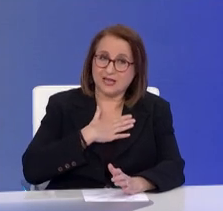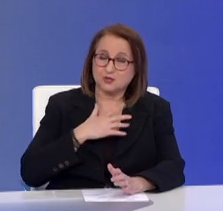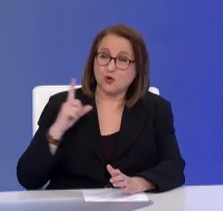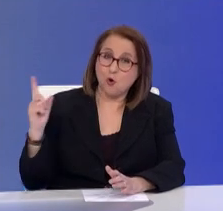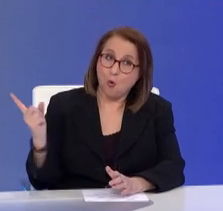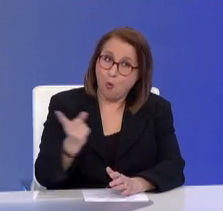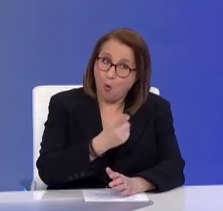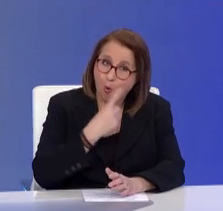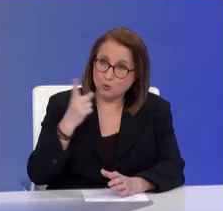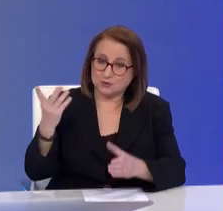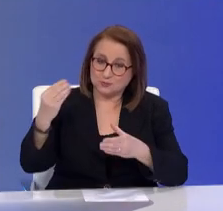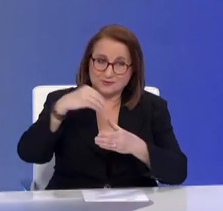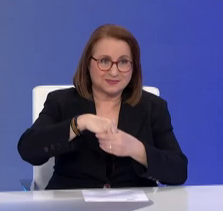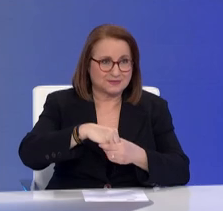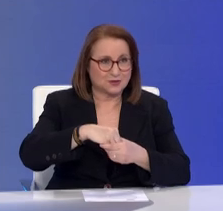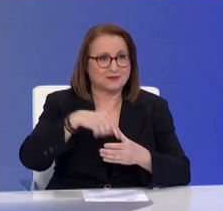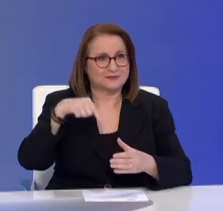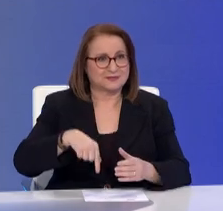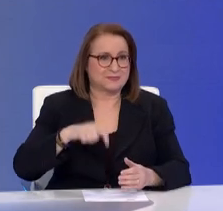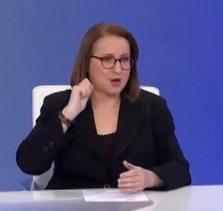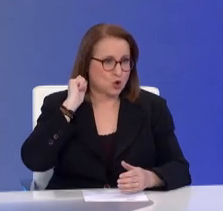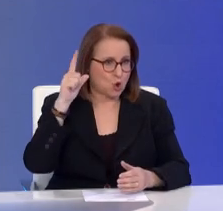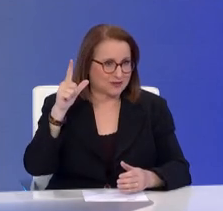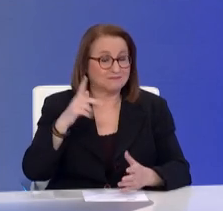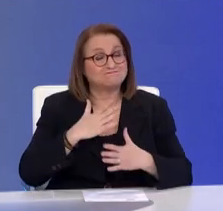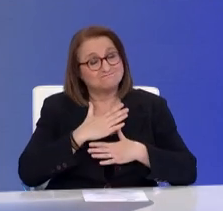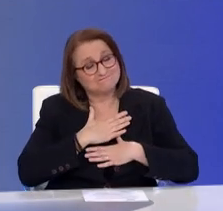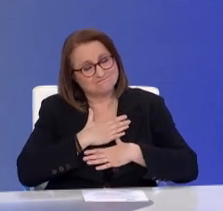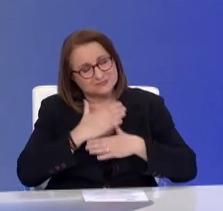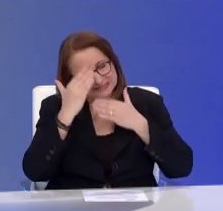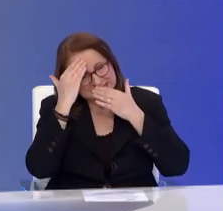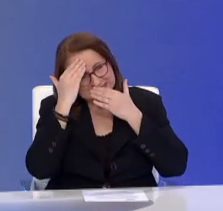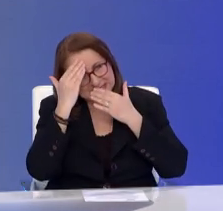σας για τη συμμετοχή σας στην τελετή και για την τιμή,